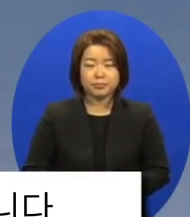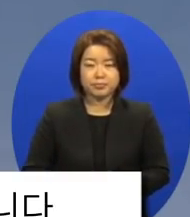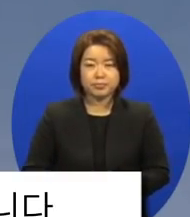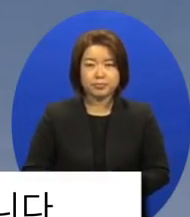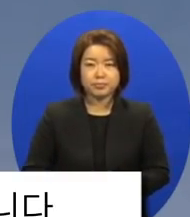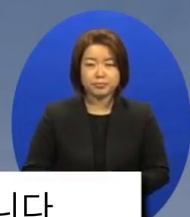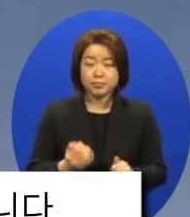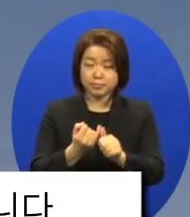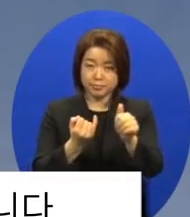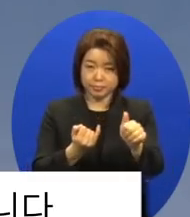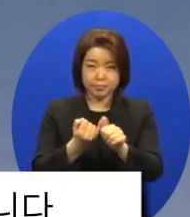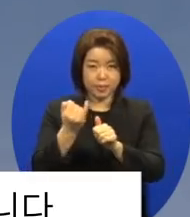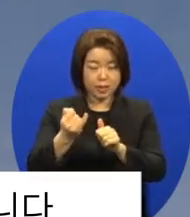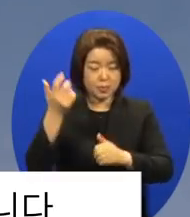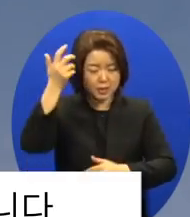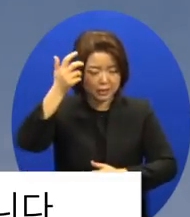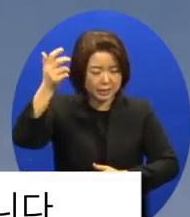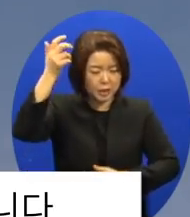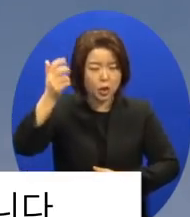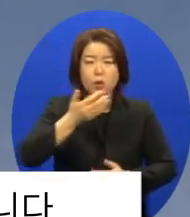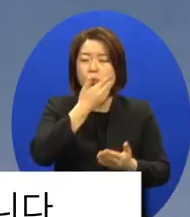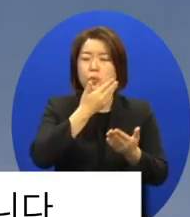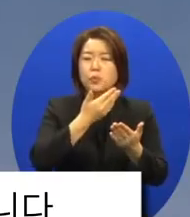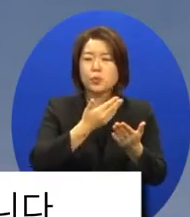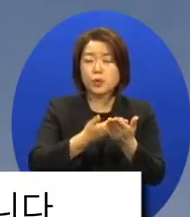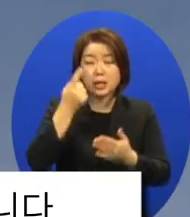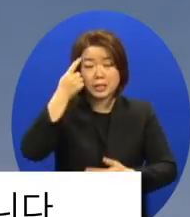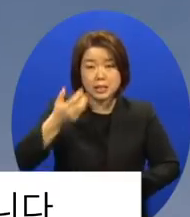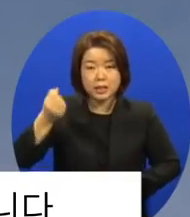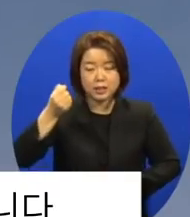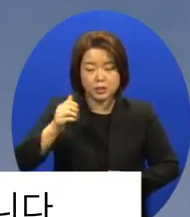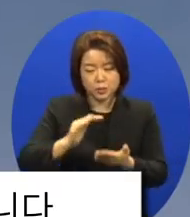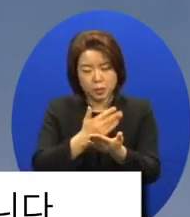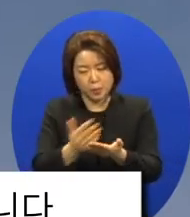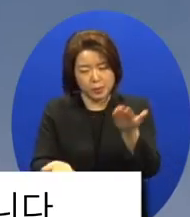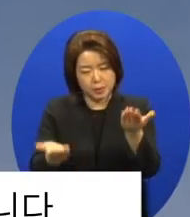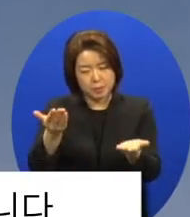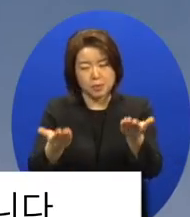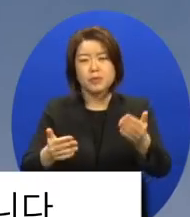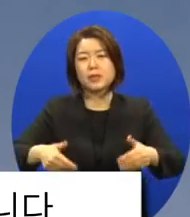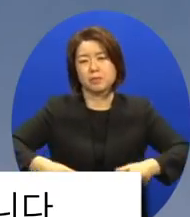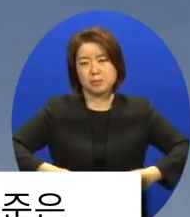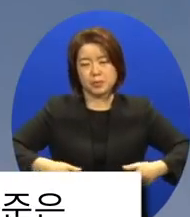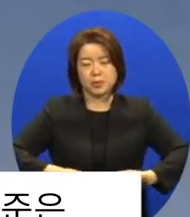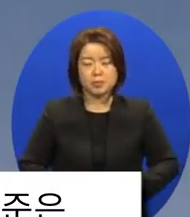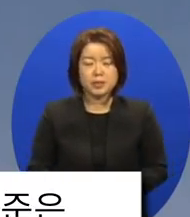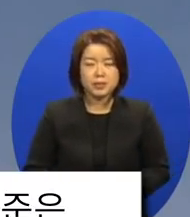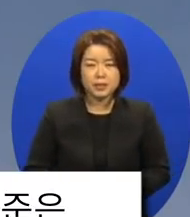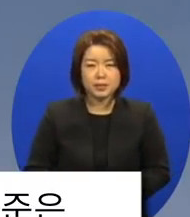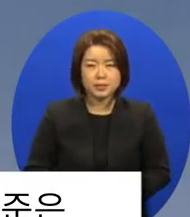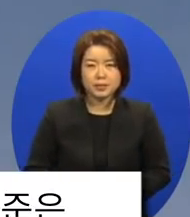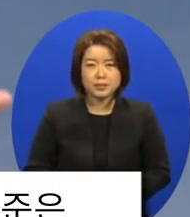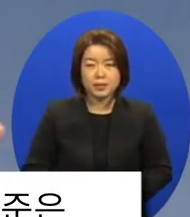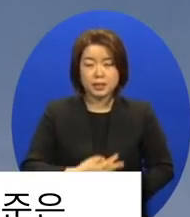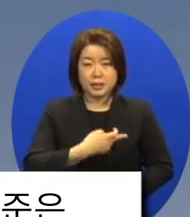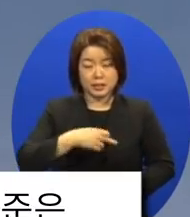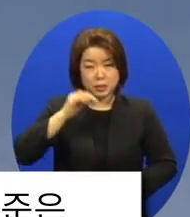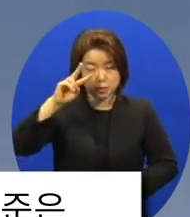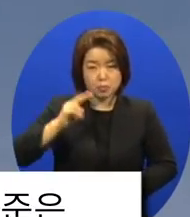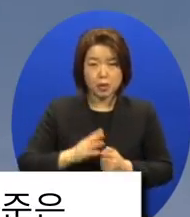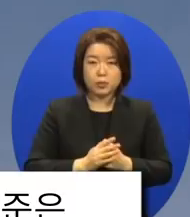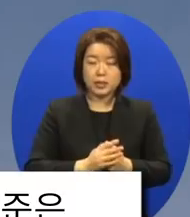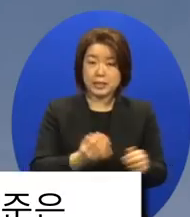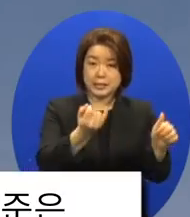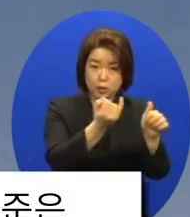배우자의 영원을 귀하게 여겨 판단해야 하는 겁니다 사도 바울이 결혼이나